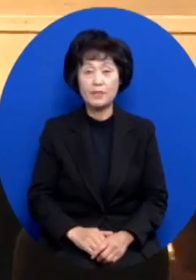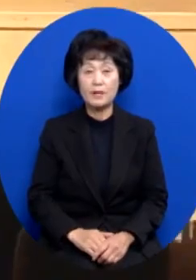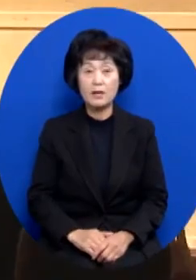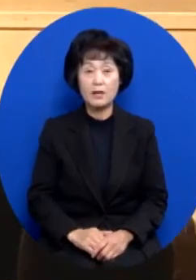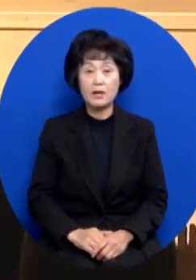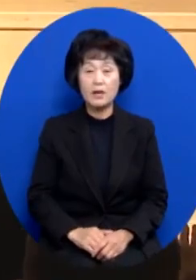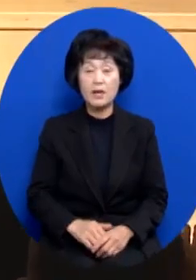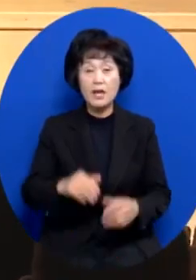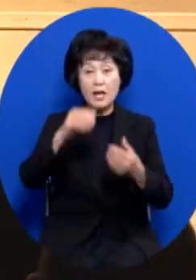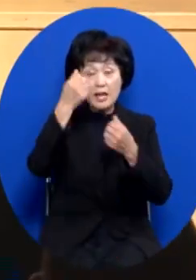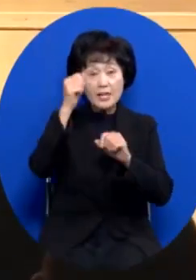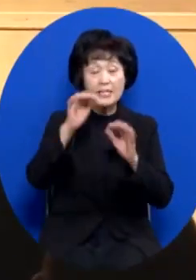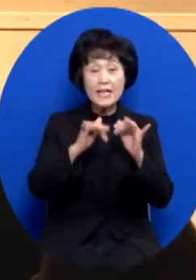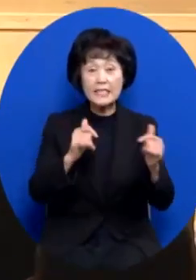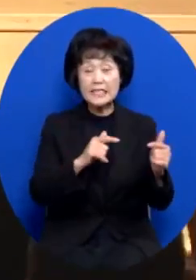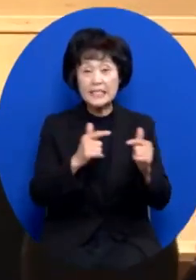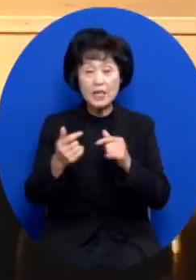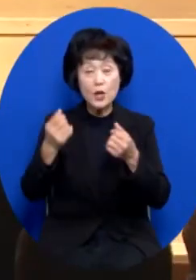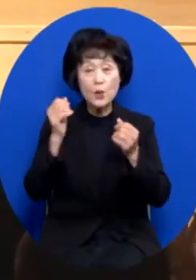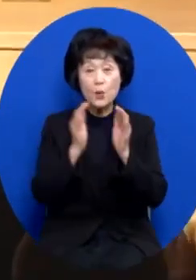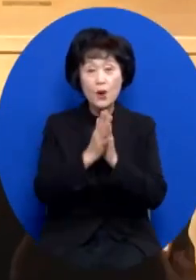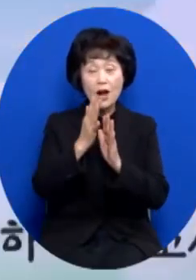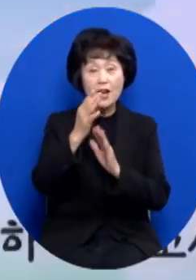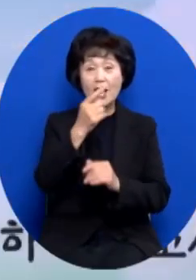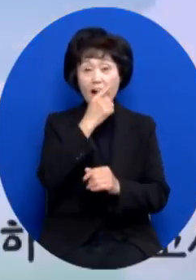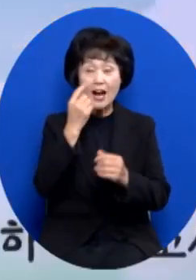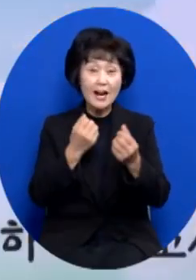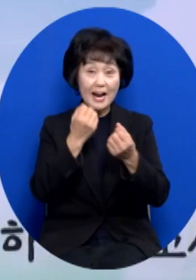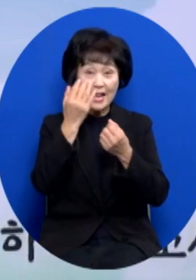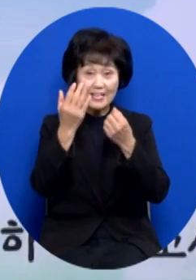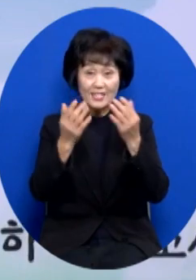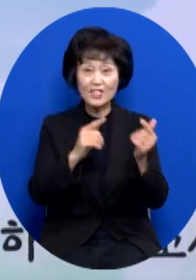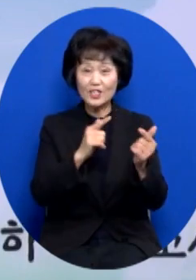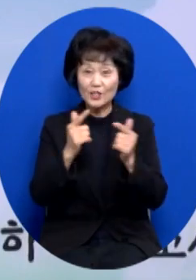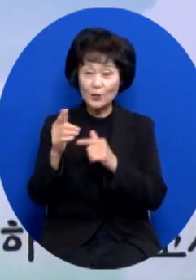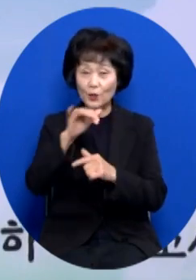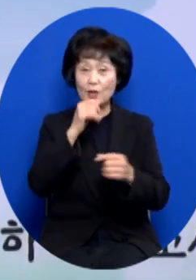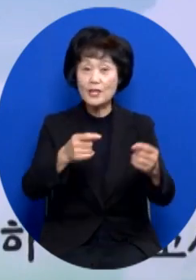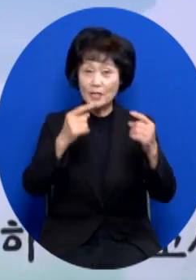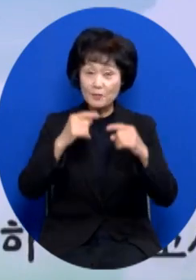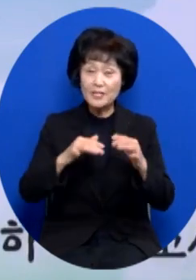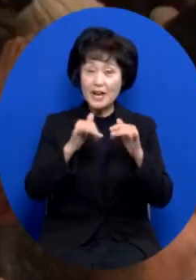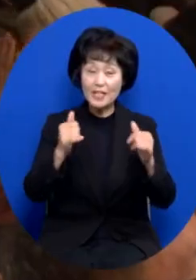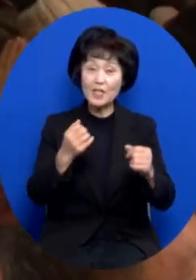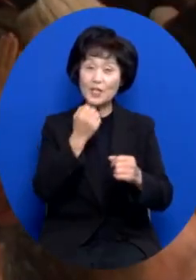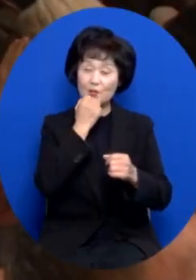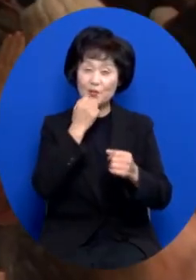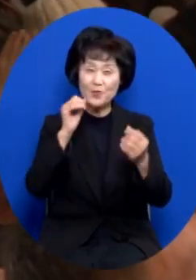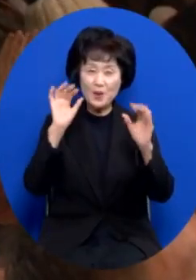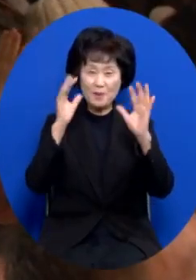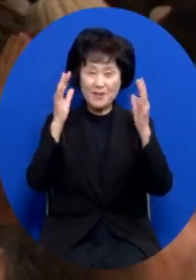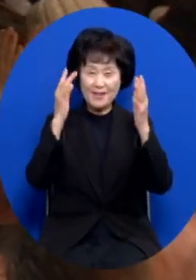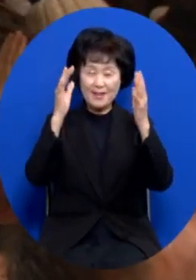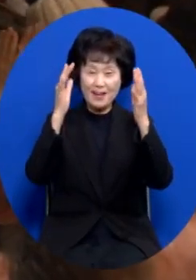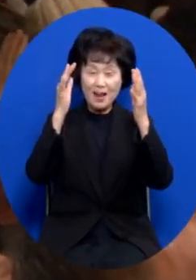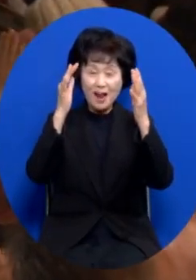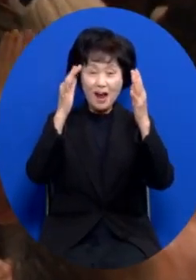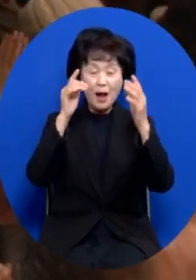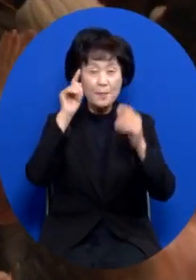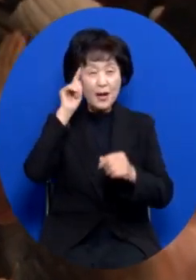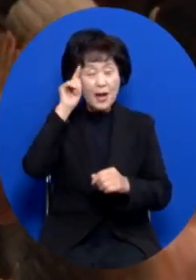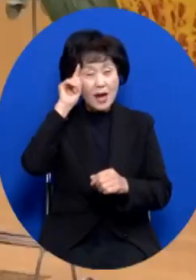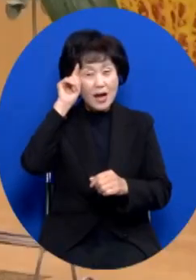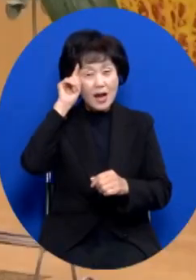크리스천 연예인들의 화려한 무대와 간증이 한창입니다. 참석자들은 웃음과 박수로 화답하며 그간 쌓였던